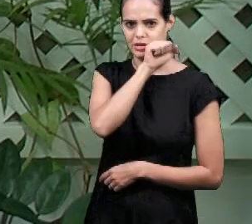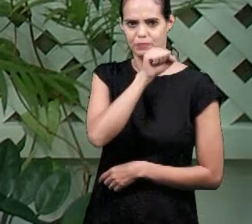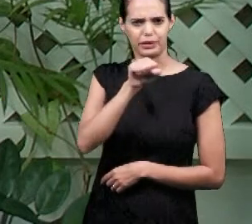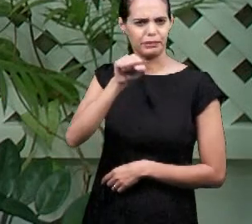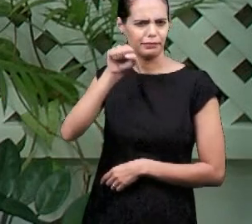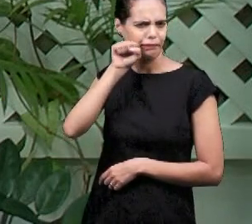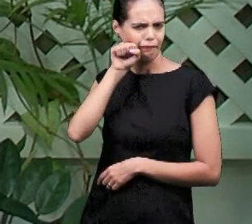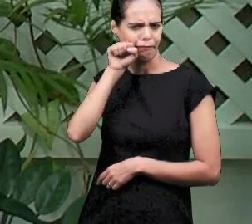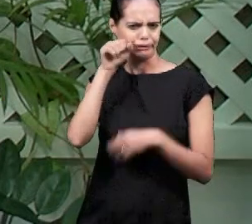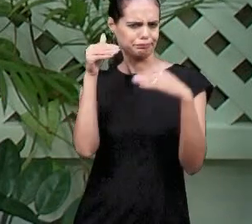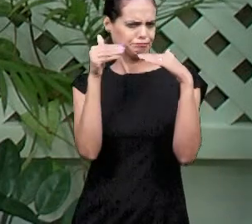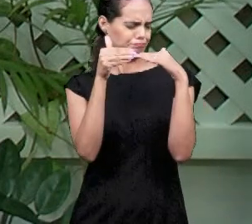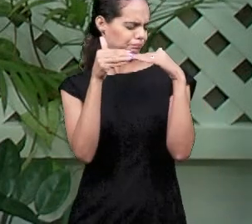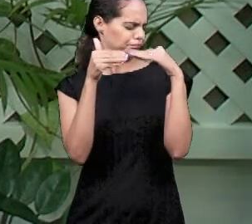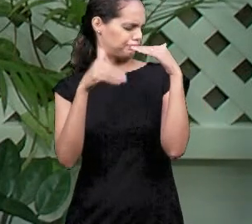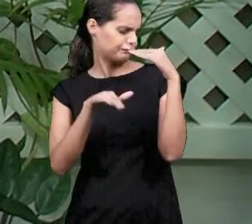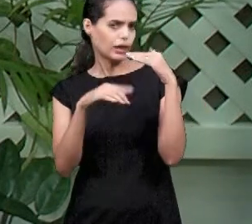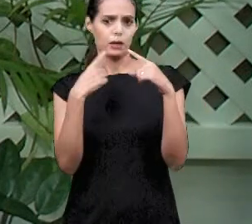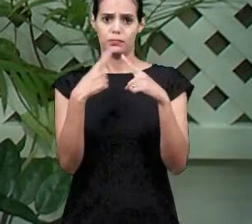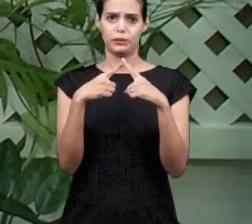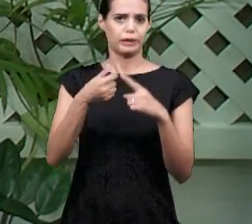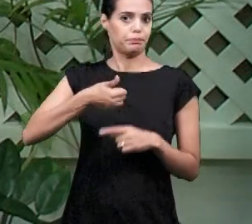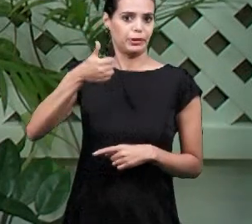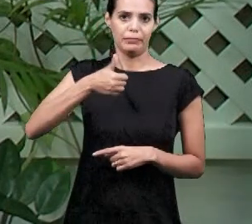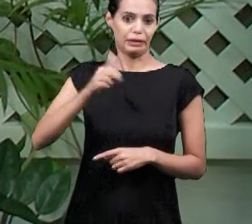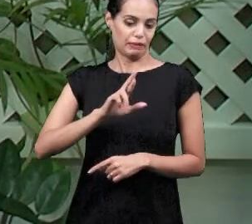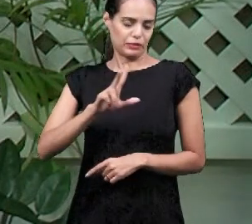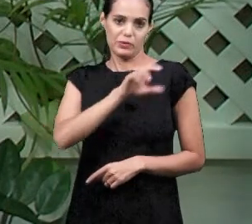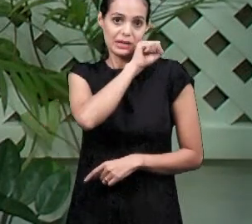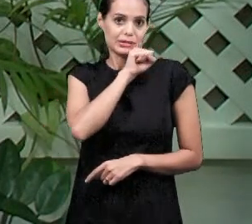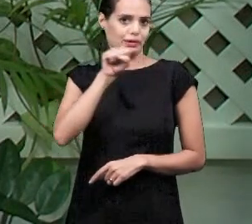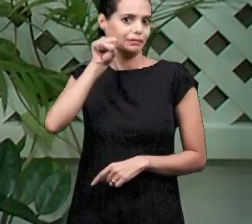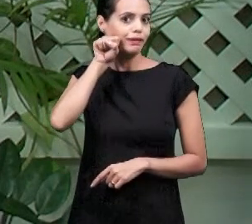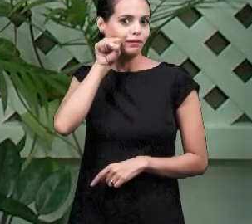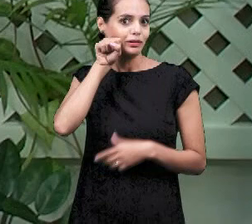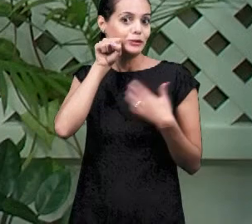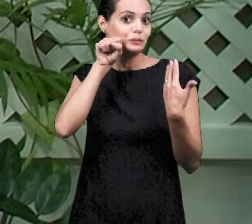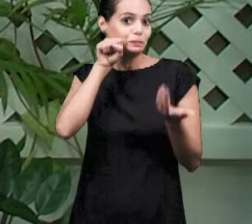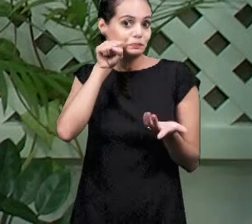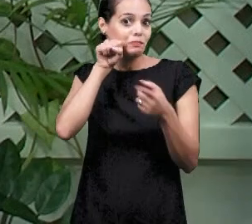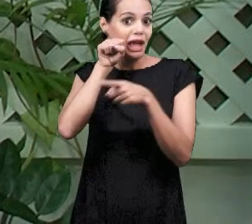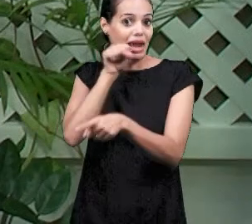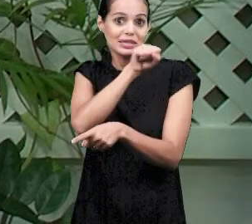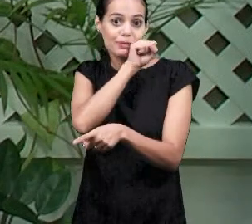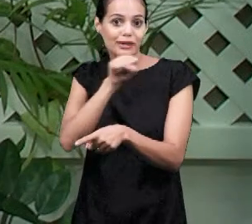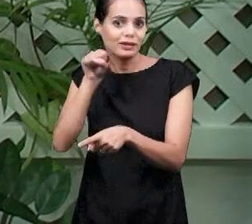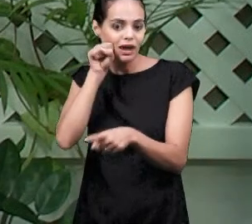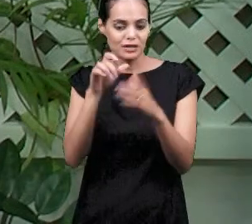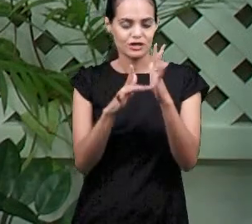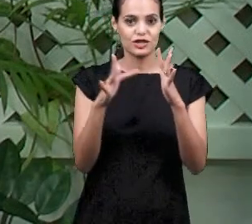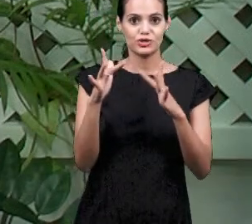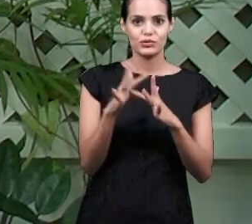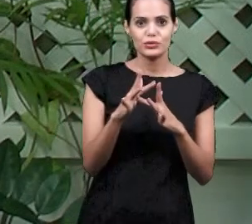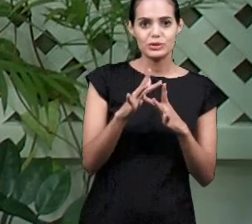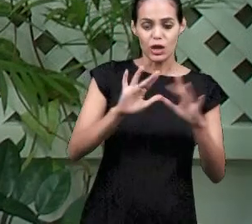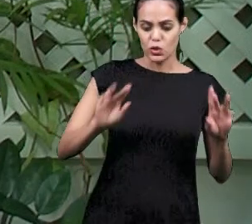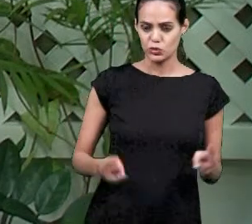Maintenant, l'appel, là vient la conversation de Jésus avec la femme samaritaine. Donc,